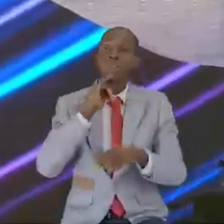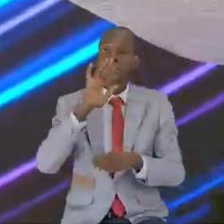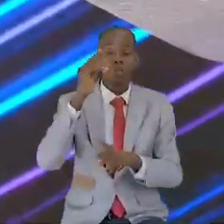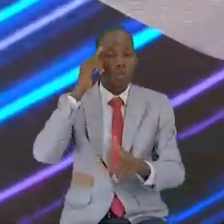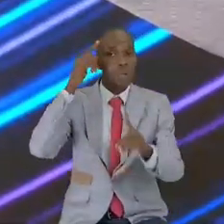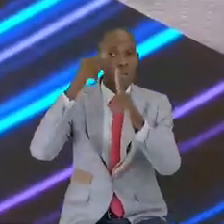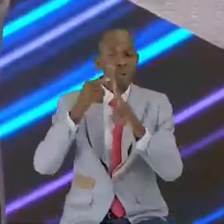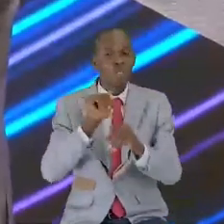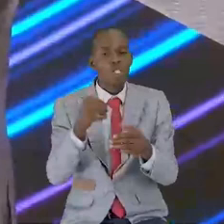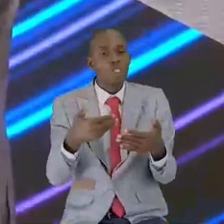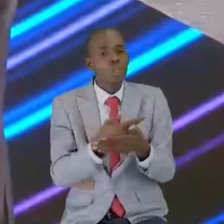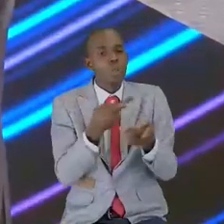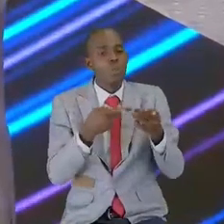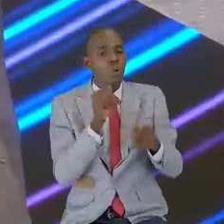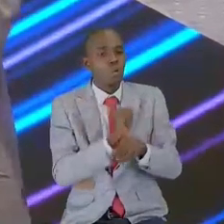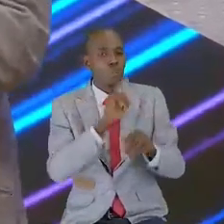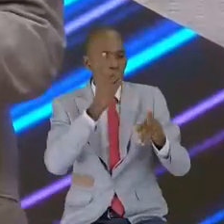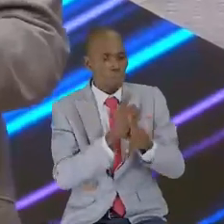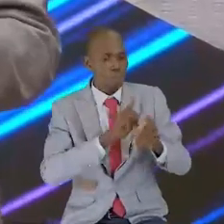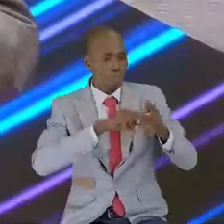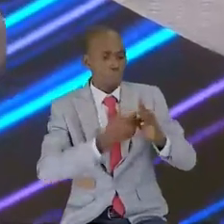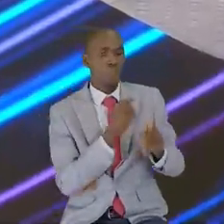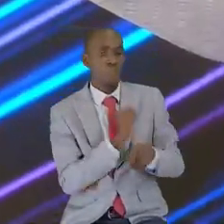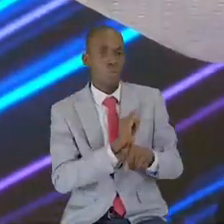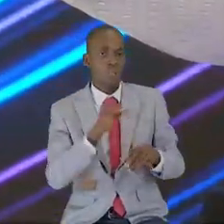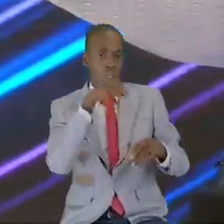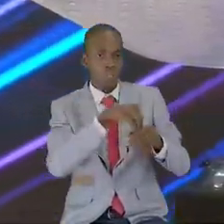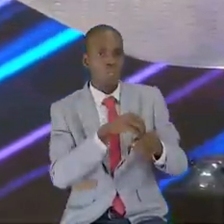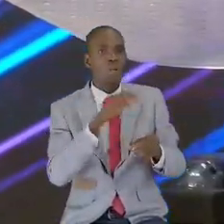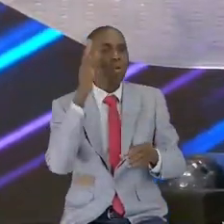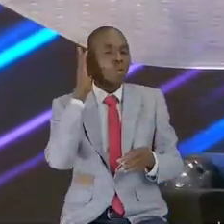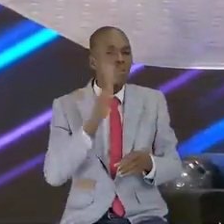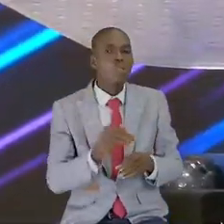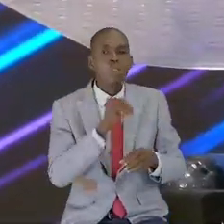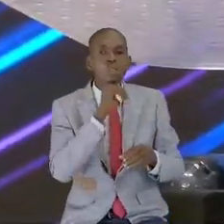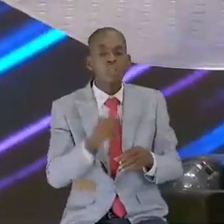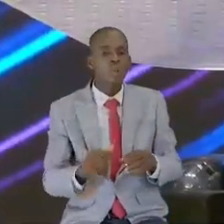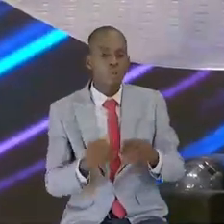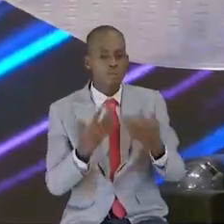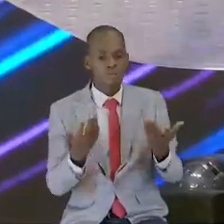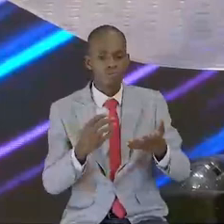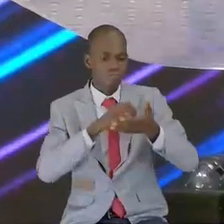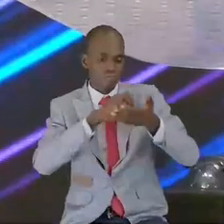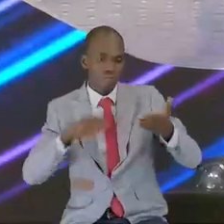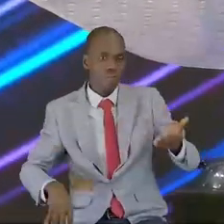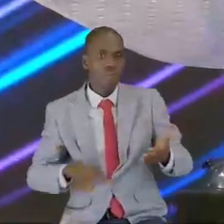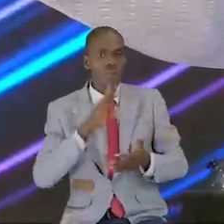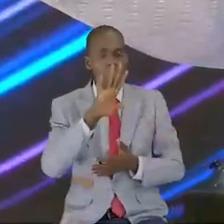nouvel emploi que tu as eu ne va pas diminuer, ne va pas diluer ta